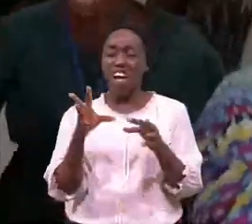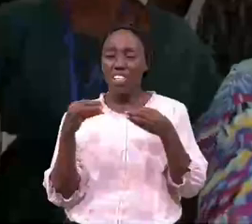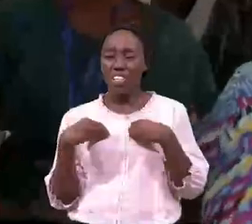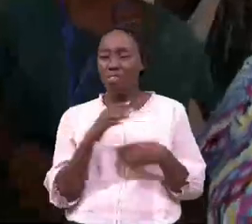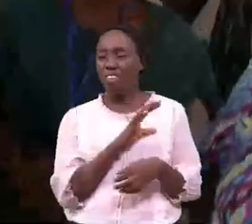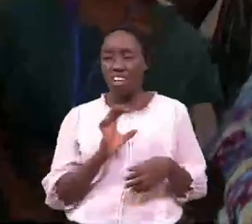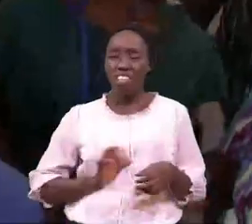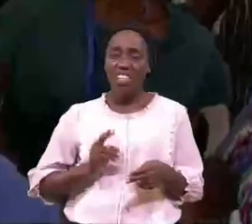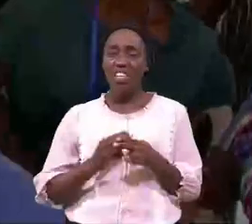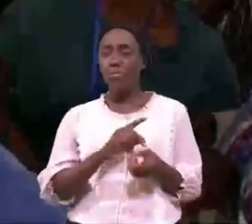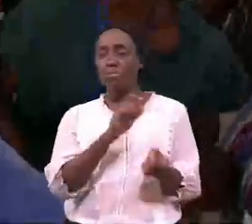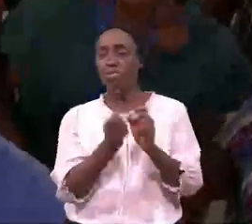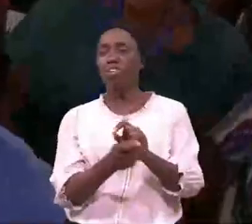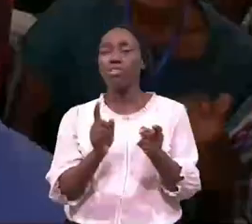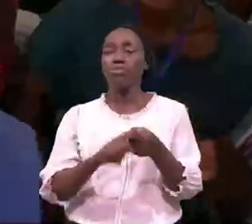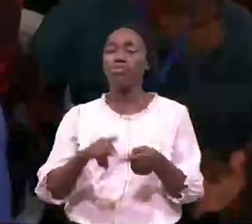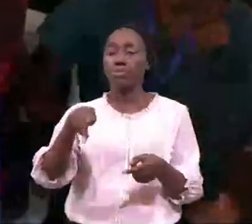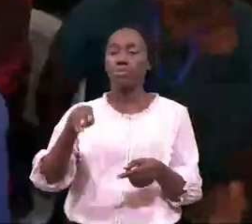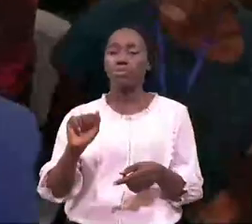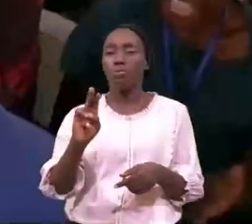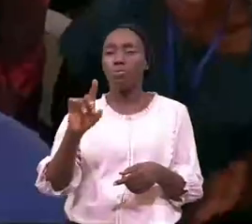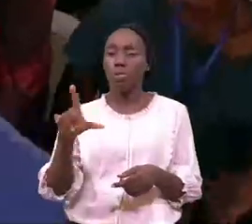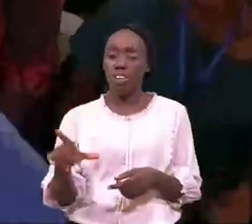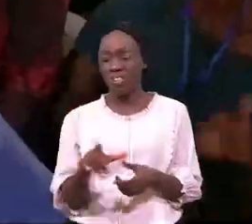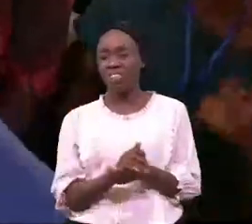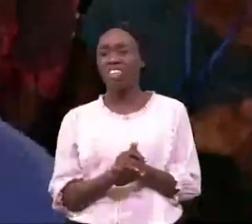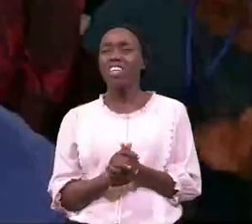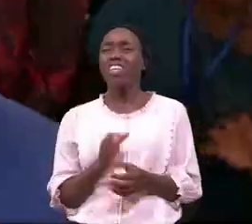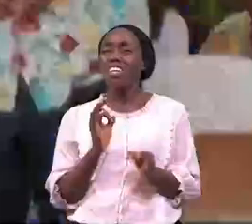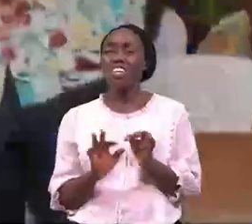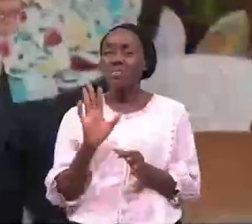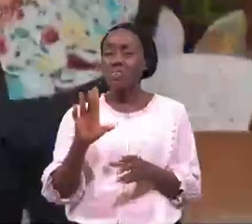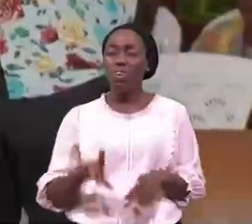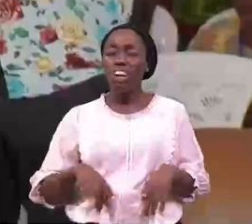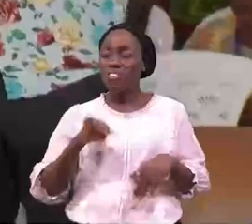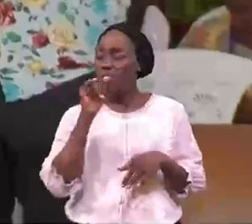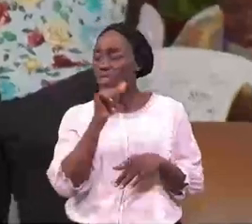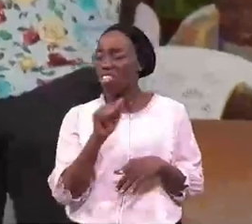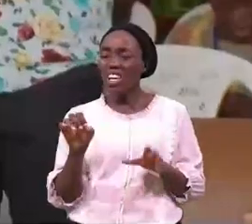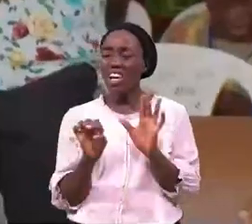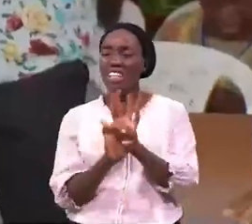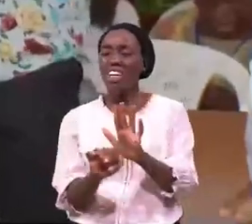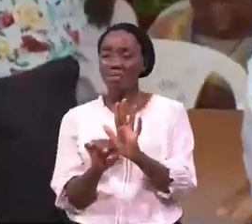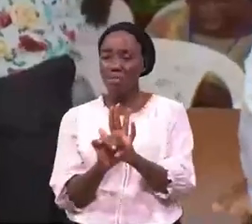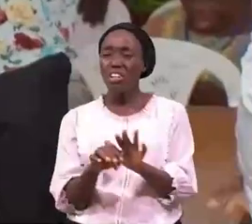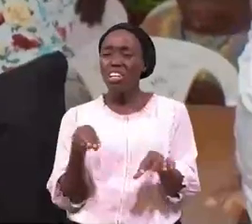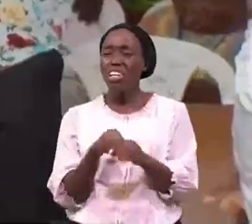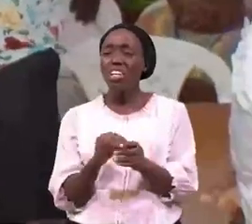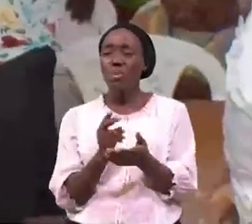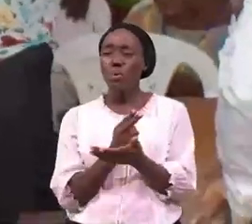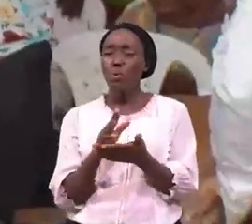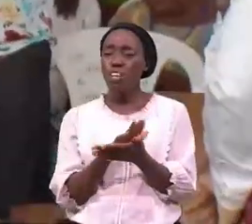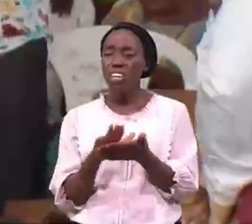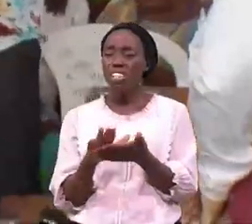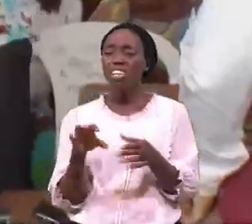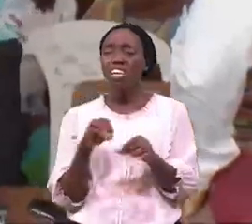Ta vie doit être un modèle. Si ta vie n'est pas un modèle dans la piété,